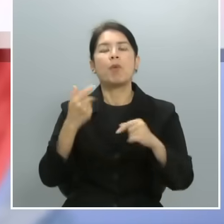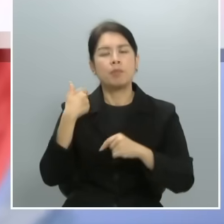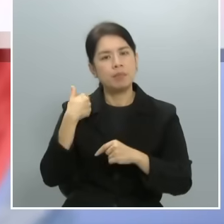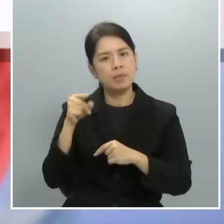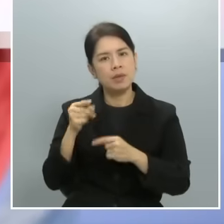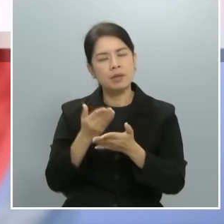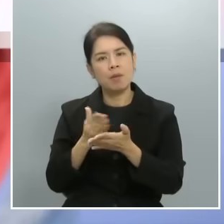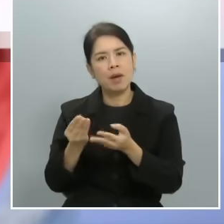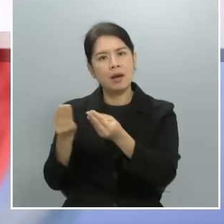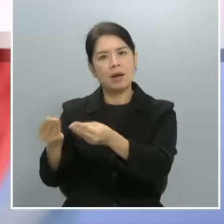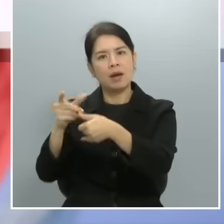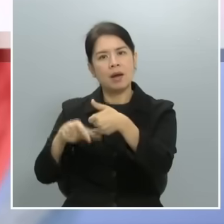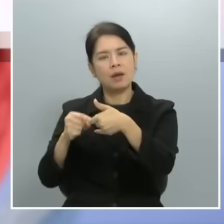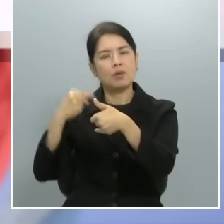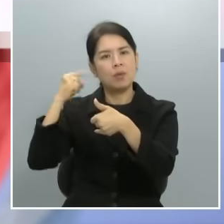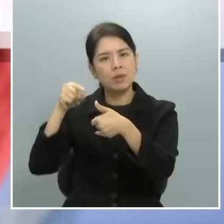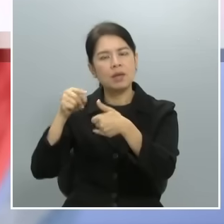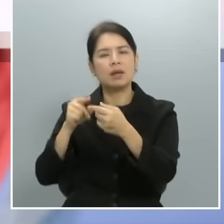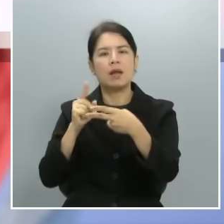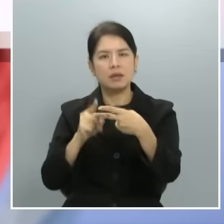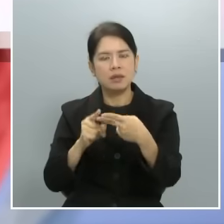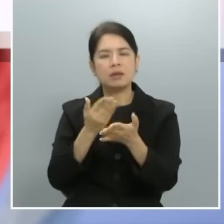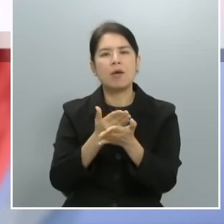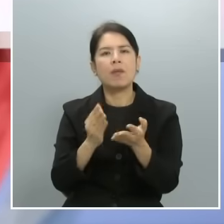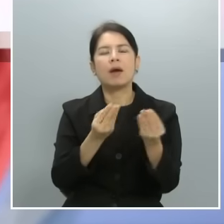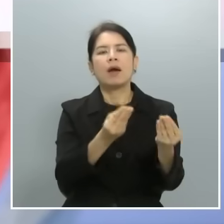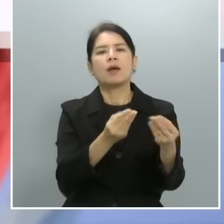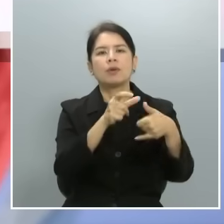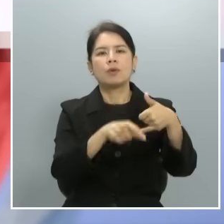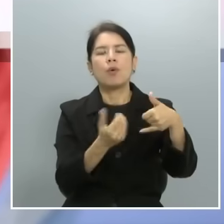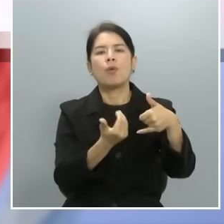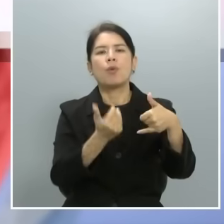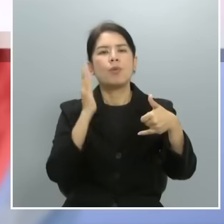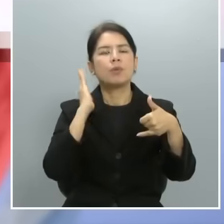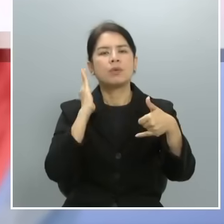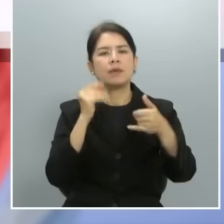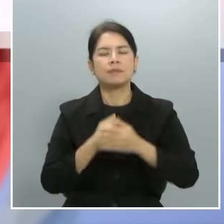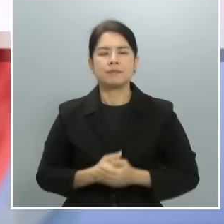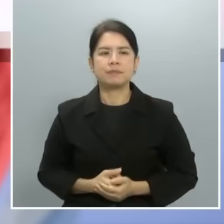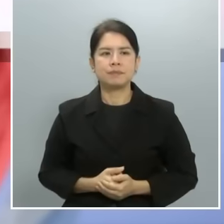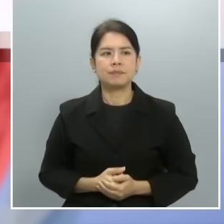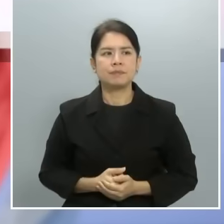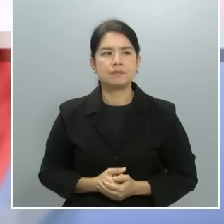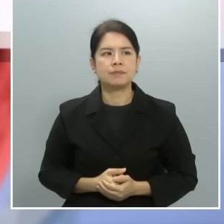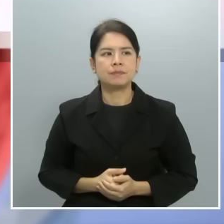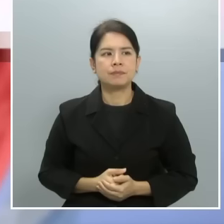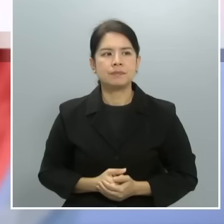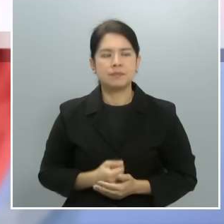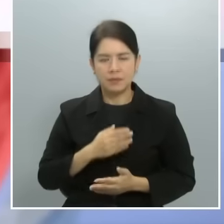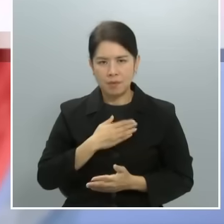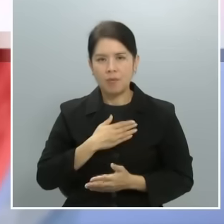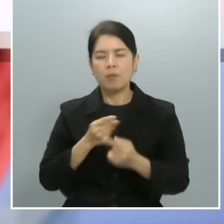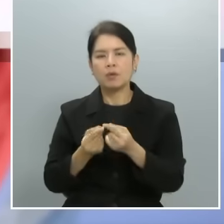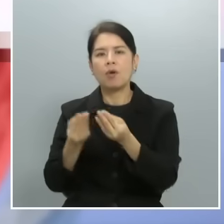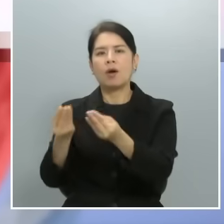อีกส่วนนึงก็ลูกชายผมให้ลูกชาย อีกส่วนนึงให้ลูกชาย ฮะ แต่อีกส่วนนึงให้ผู้หญิงคนนี ้ฮะสมมติจะให้ผู้หญิงหรือมากกว่า